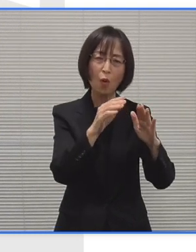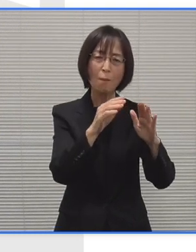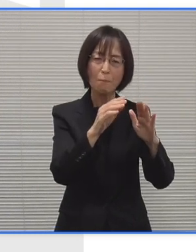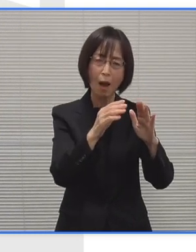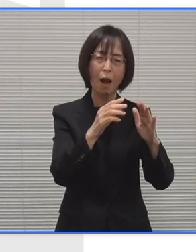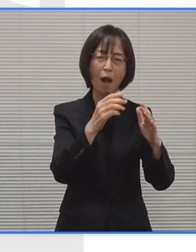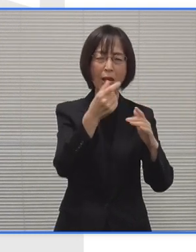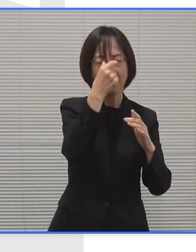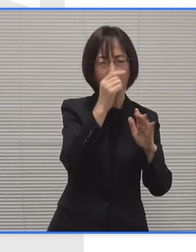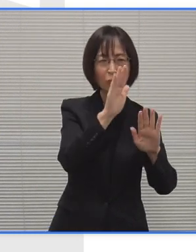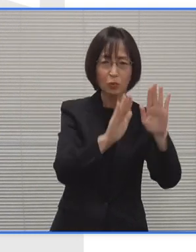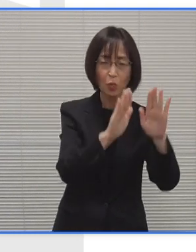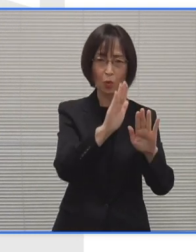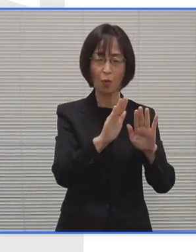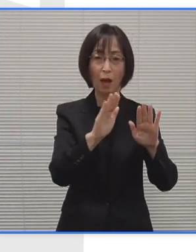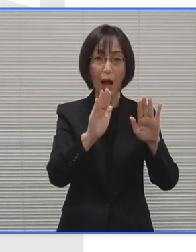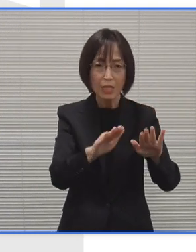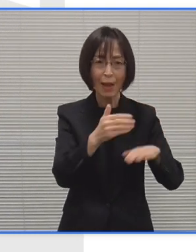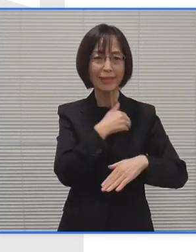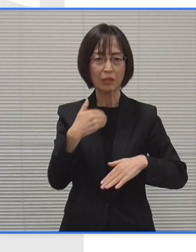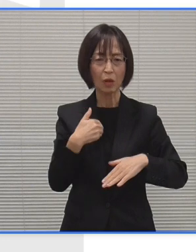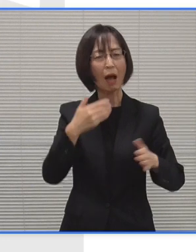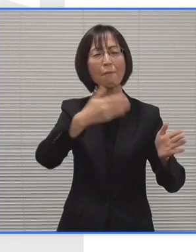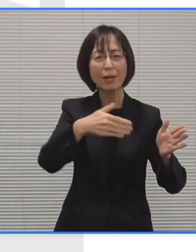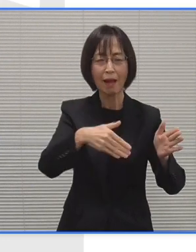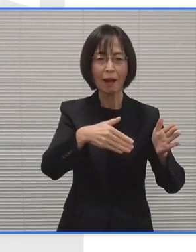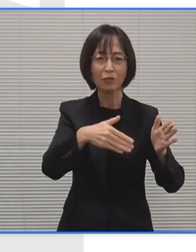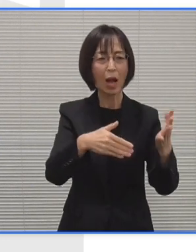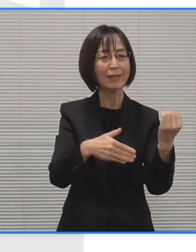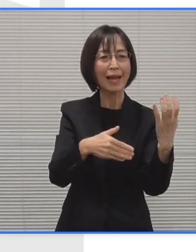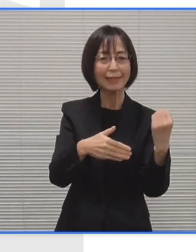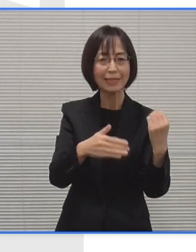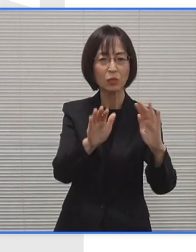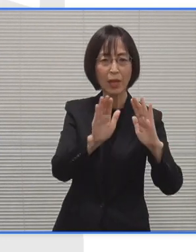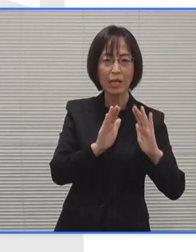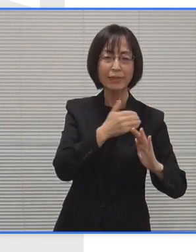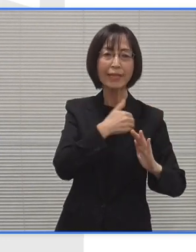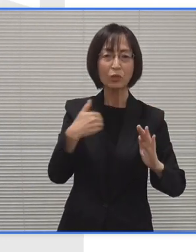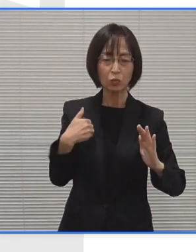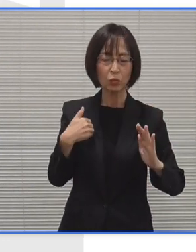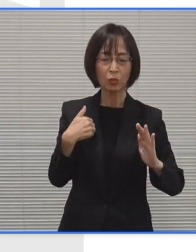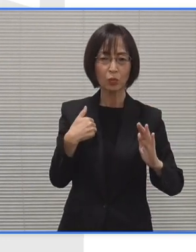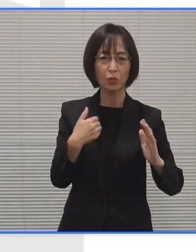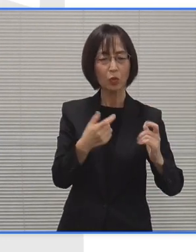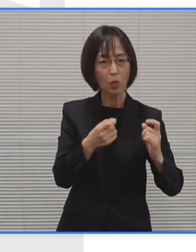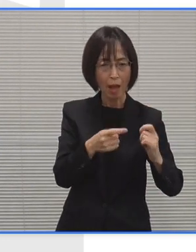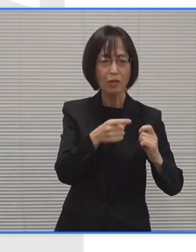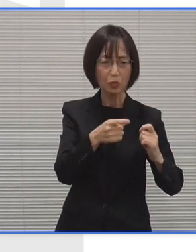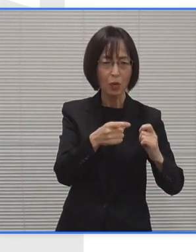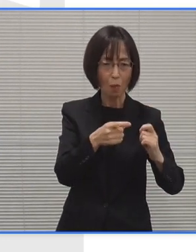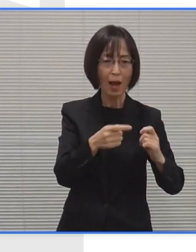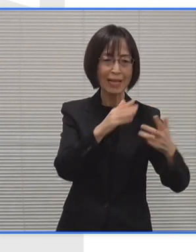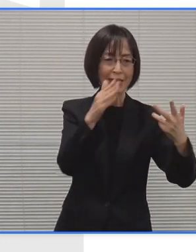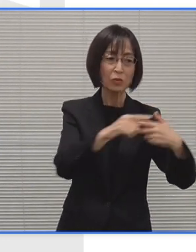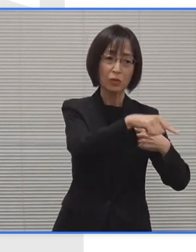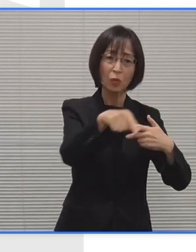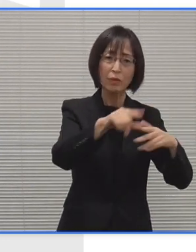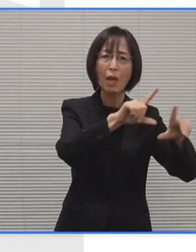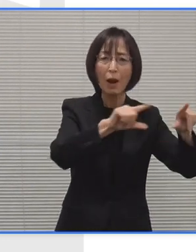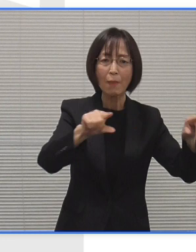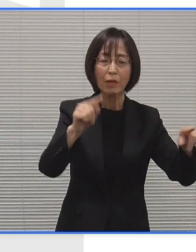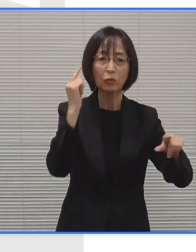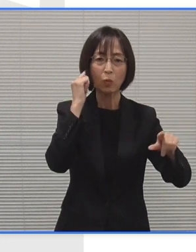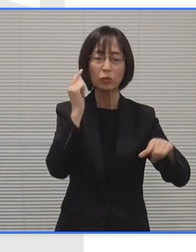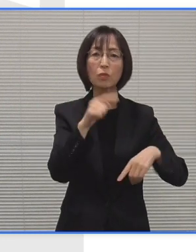すぐできます、あるいはまだできません、あるいは何人受け入れられますというのもおのずと違ってくると思いますけれども、そう